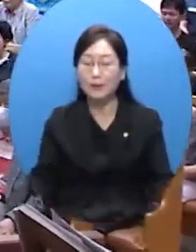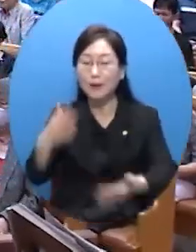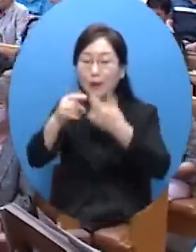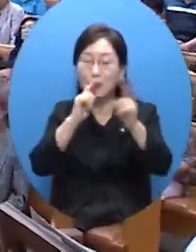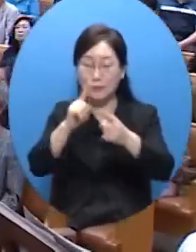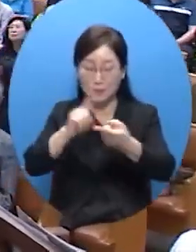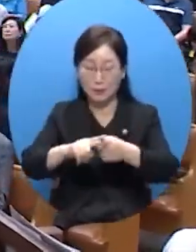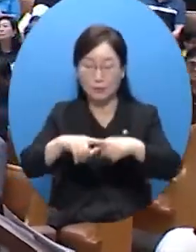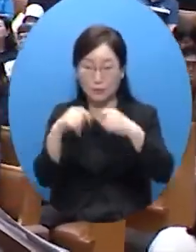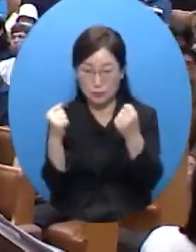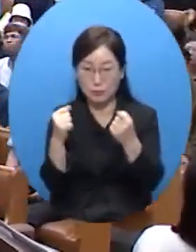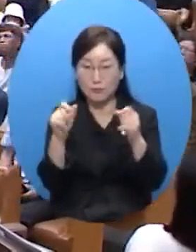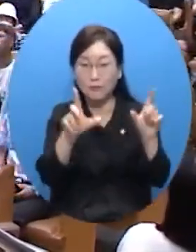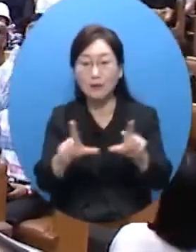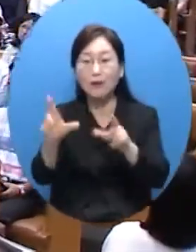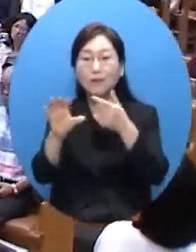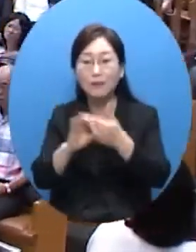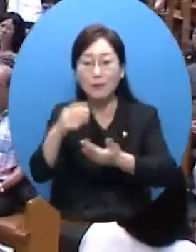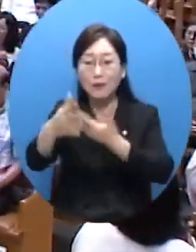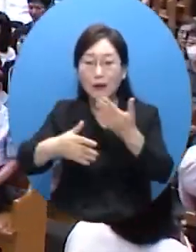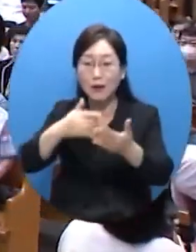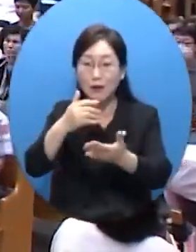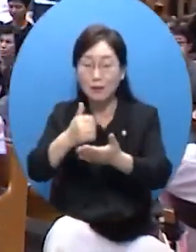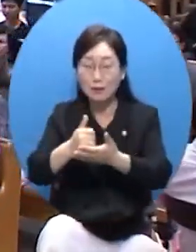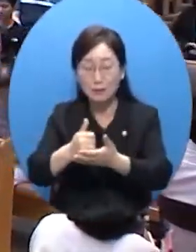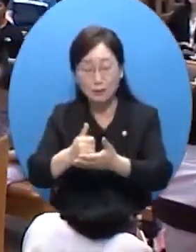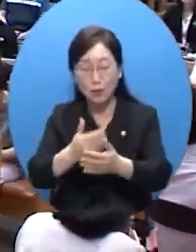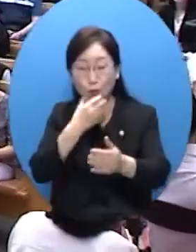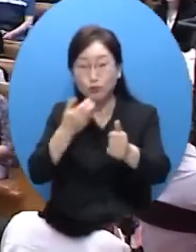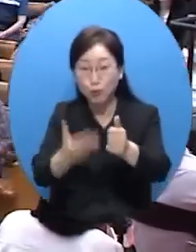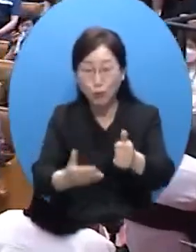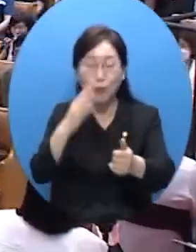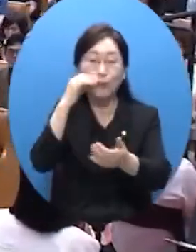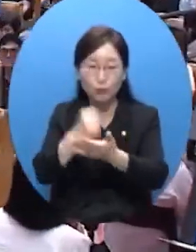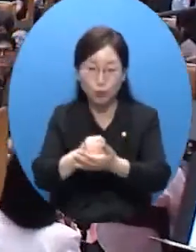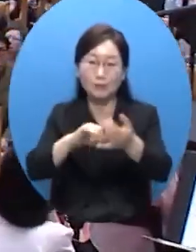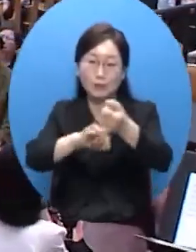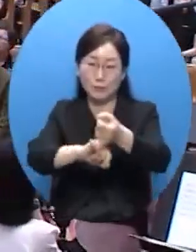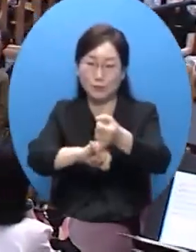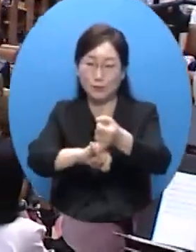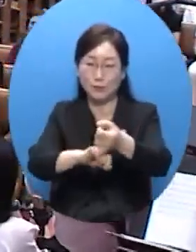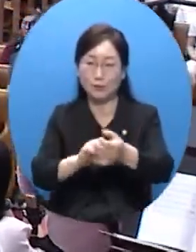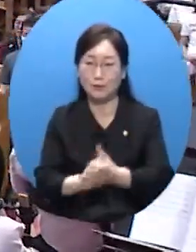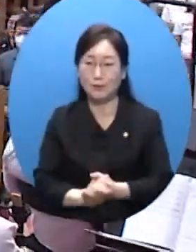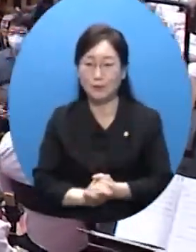말씀에 순종하여 살면 그 하는 일이 다 형통해야 된다고 주님 약속하셨습니다.